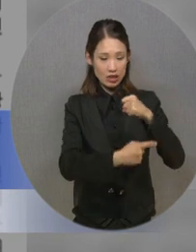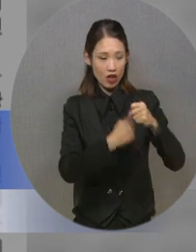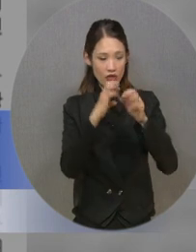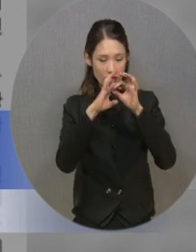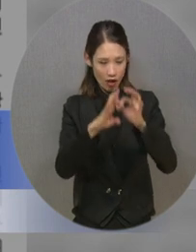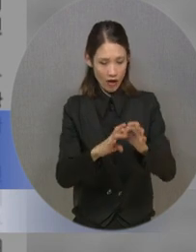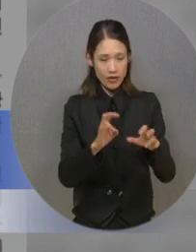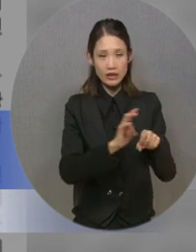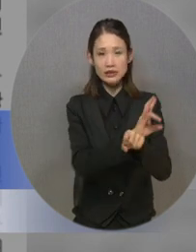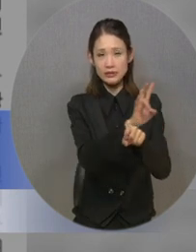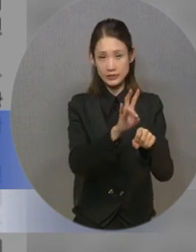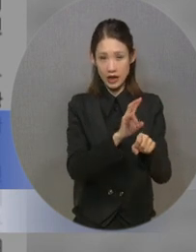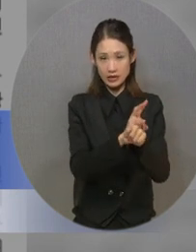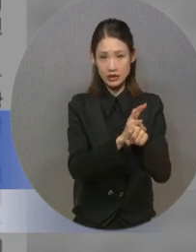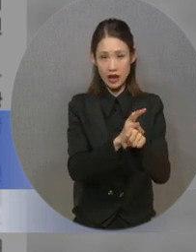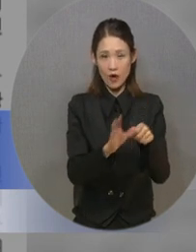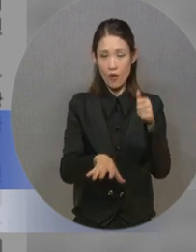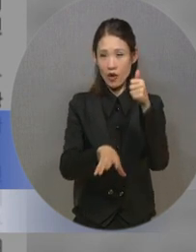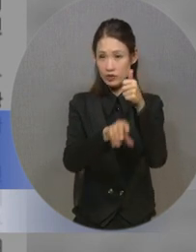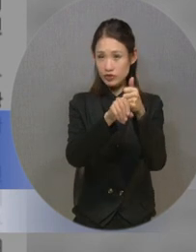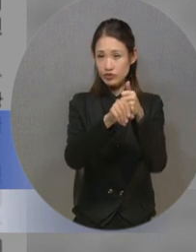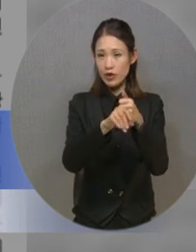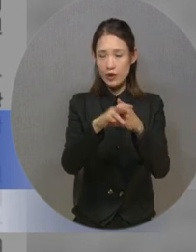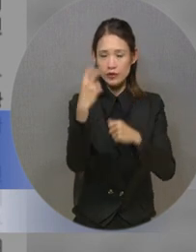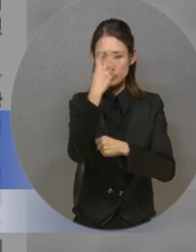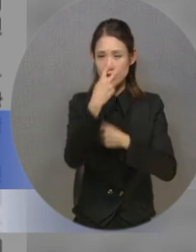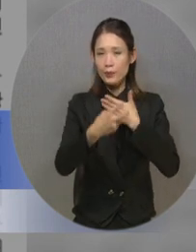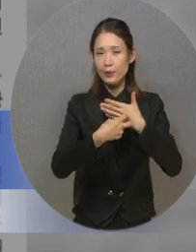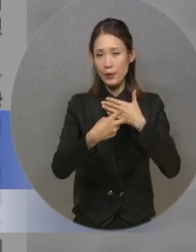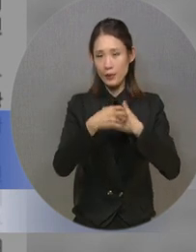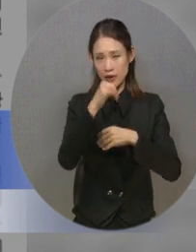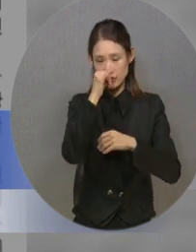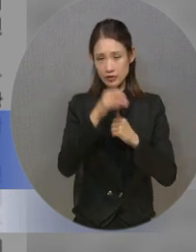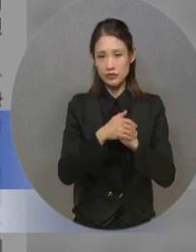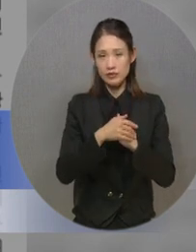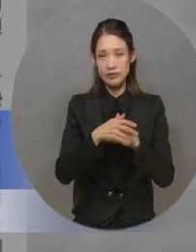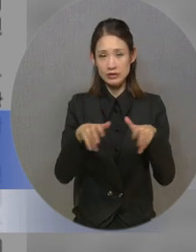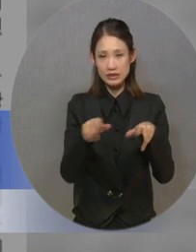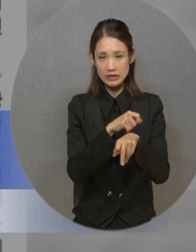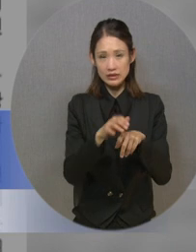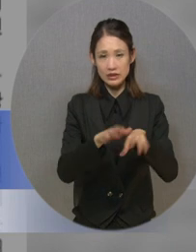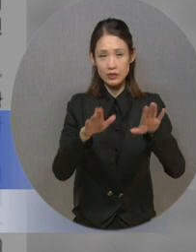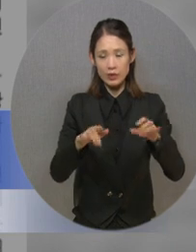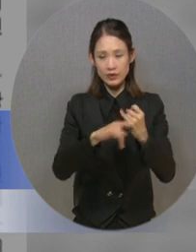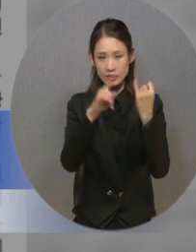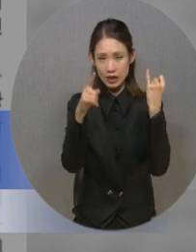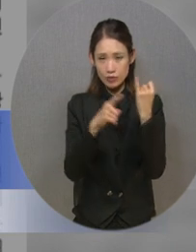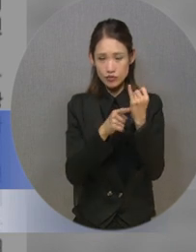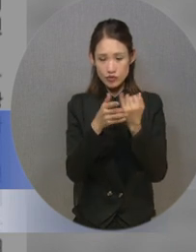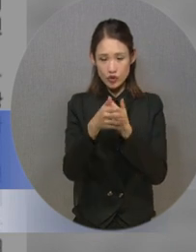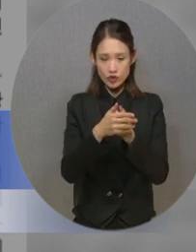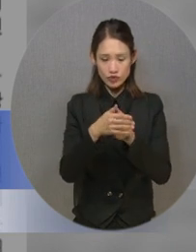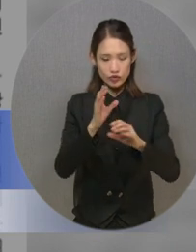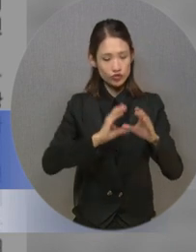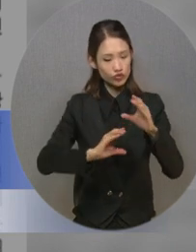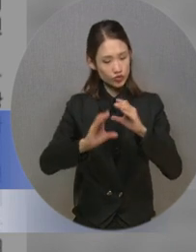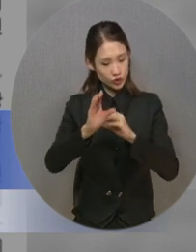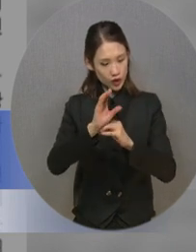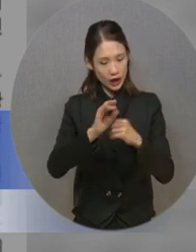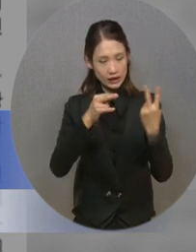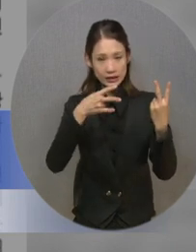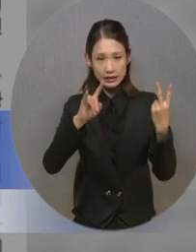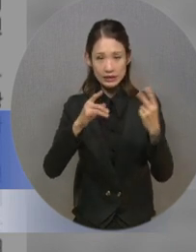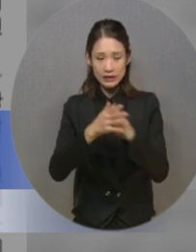제공한다는 내용을 담고 있습니다 특히 서울시는 장애 친화 산부인과를 확대하기 위해 추가로 2대